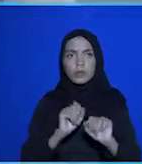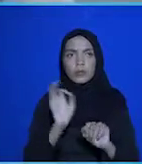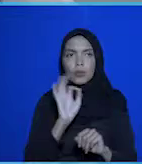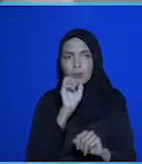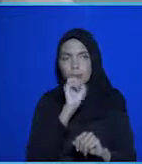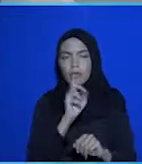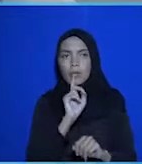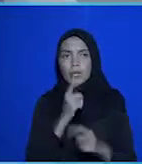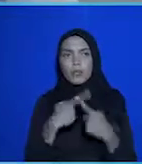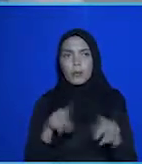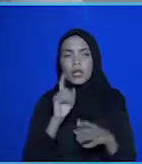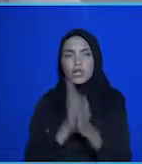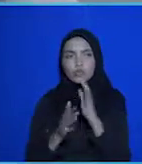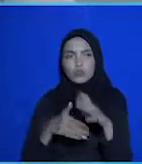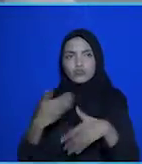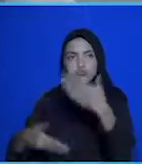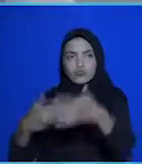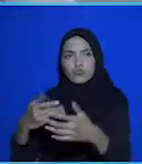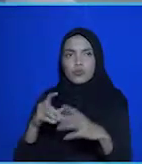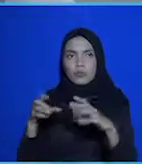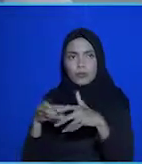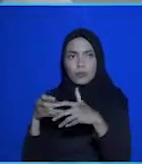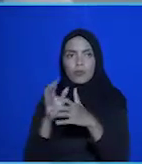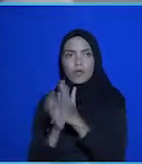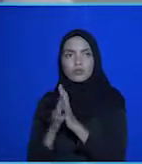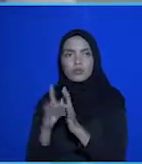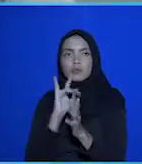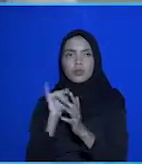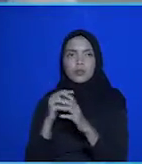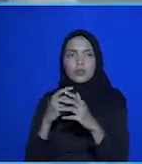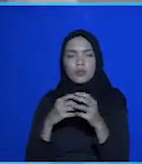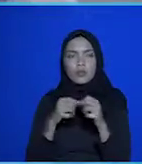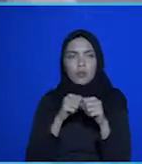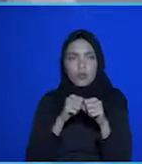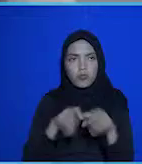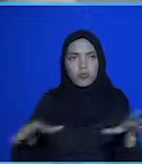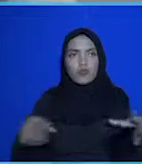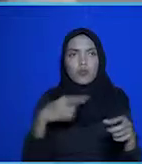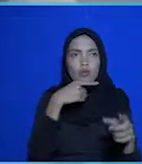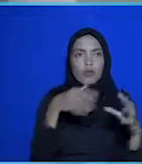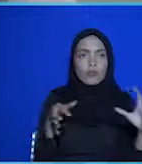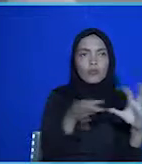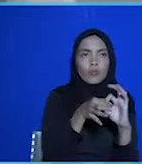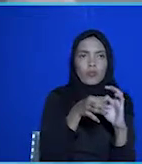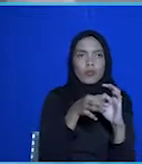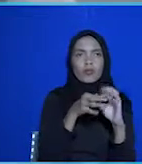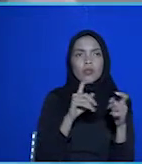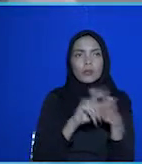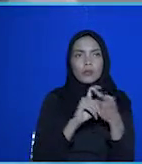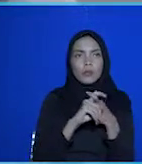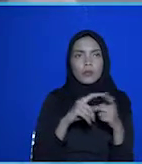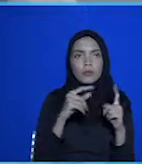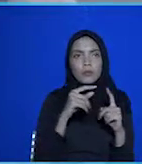tanpa komando. Itu nanti dari mereka-mereka itulah biasanya kita langsung mulai mendapatkan input-input awal. Mereka koordinasi dengan